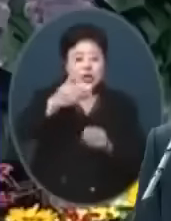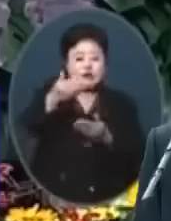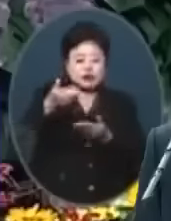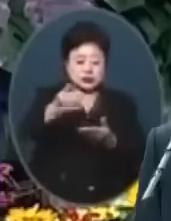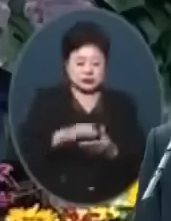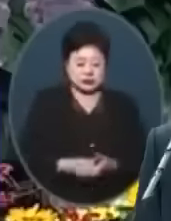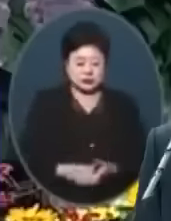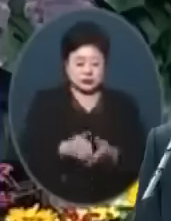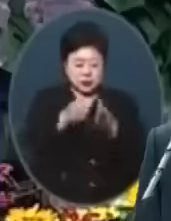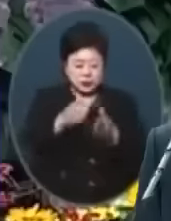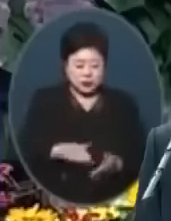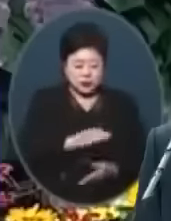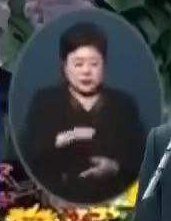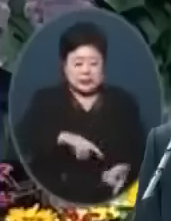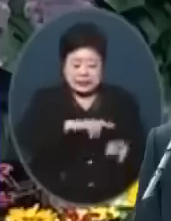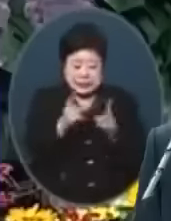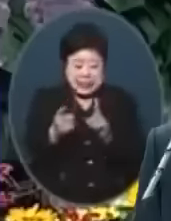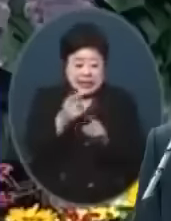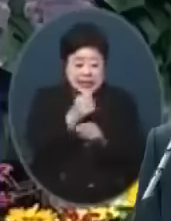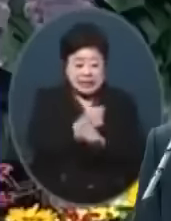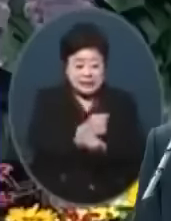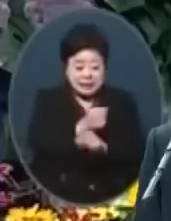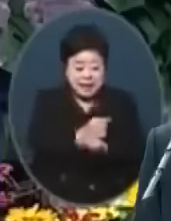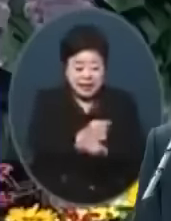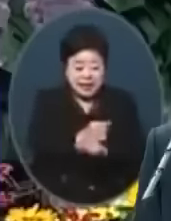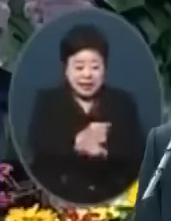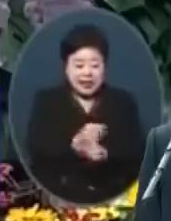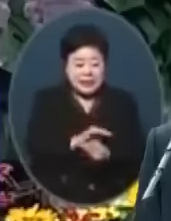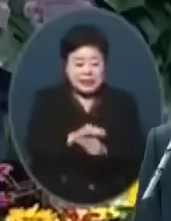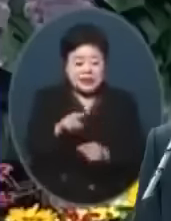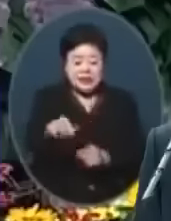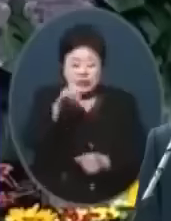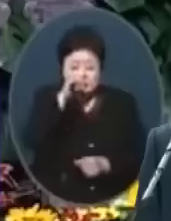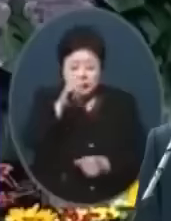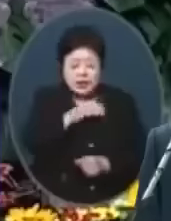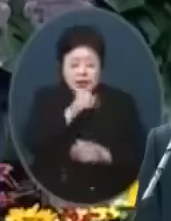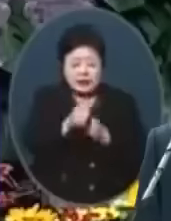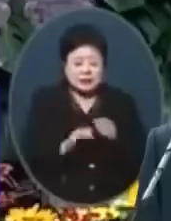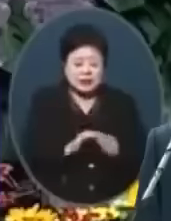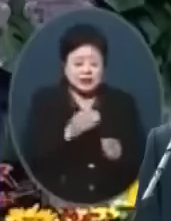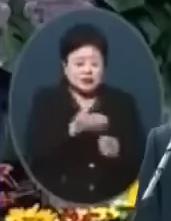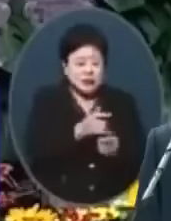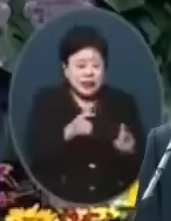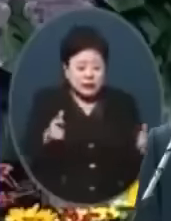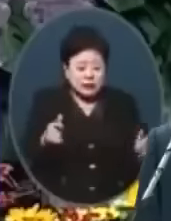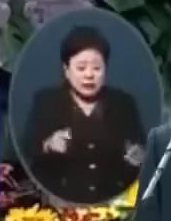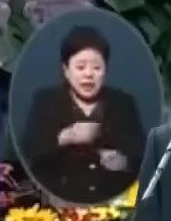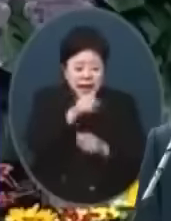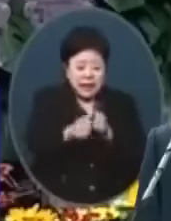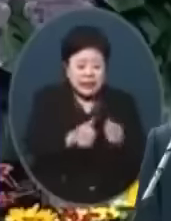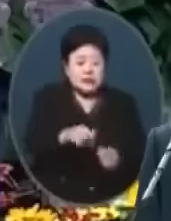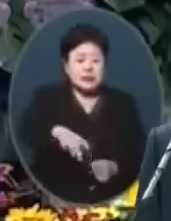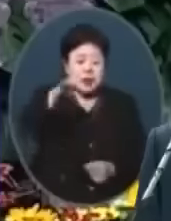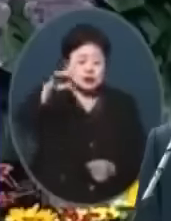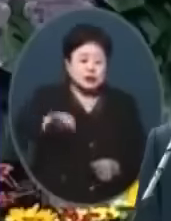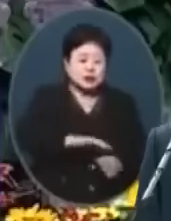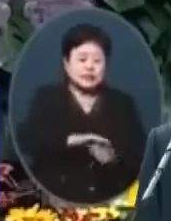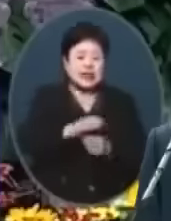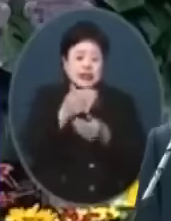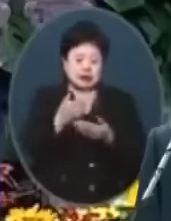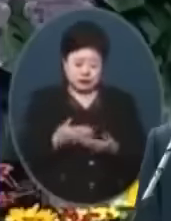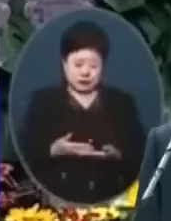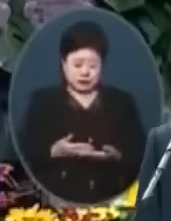보내시면 그로 말미암아 우리를 살리려 하심이라. 사랑은 여기 있으니 우리가 하나님을 사랑한 것이 아니요 하나님이 우리를